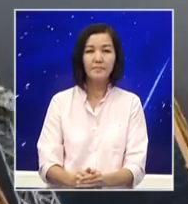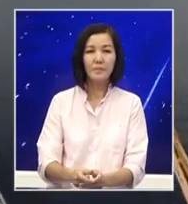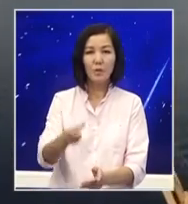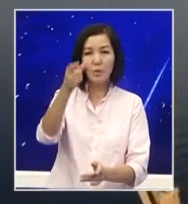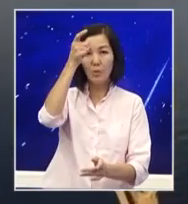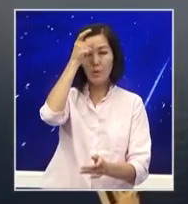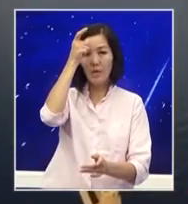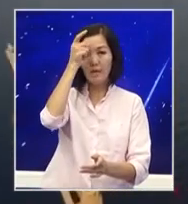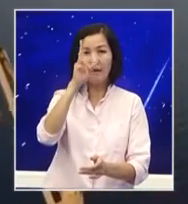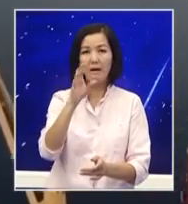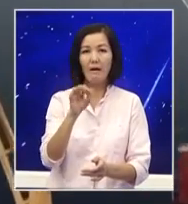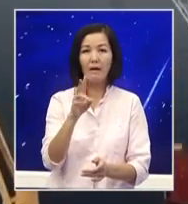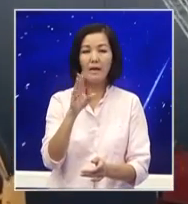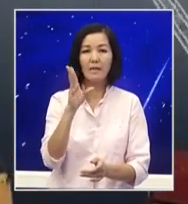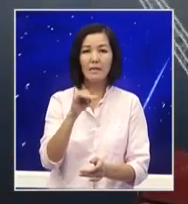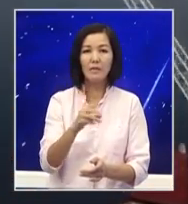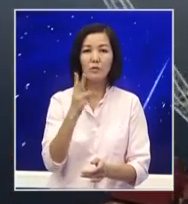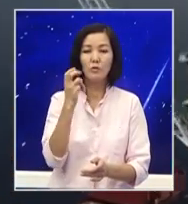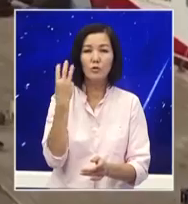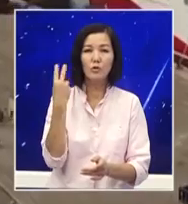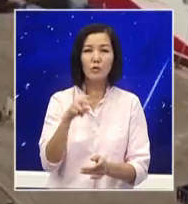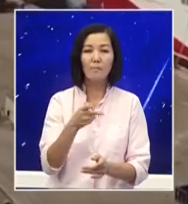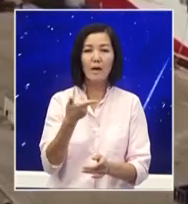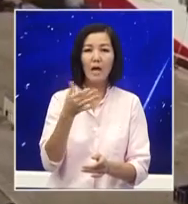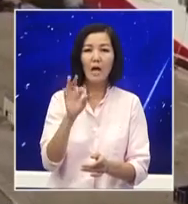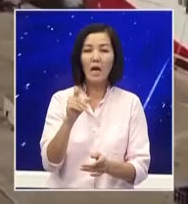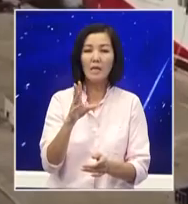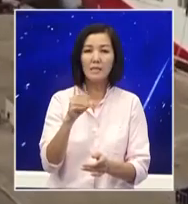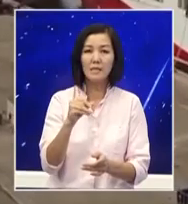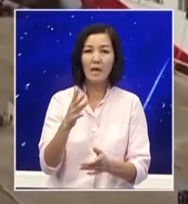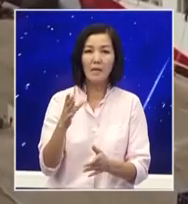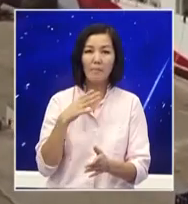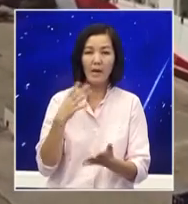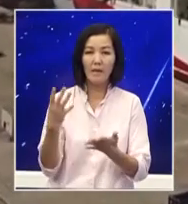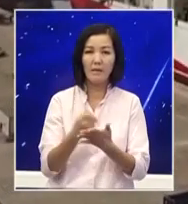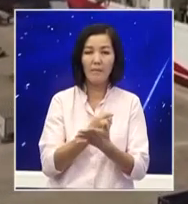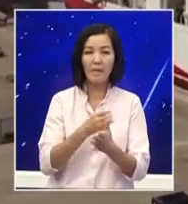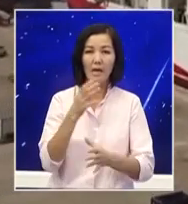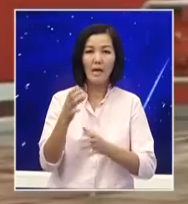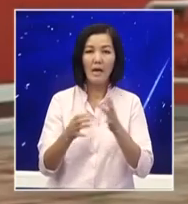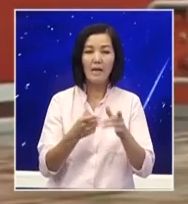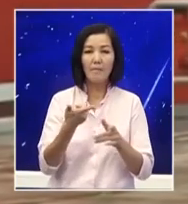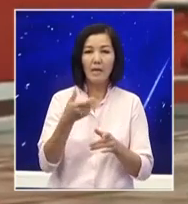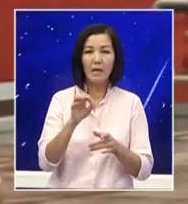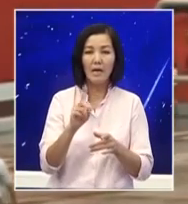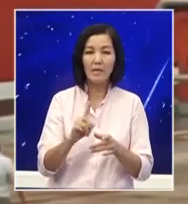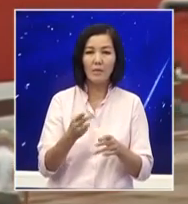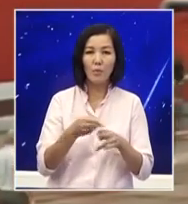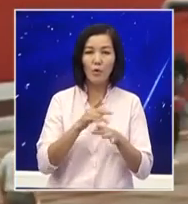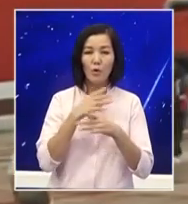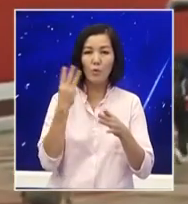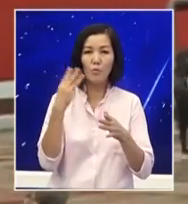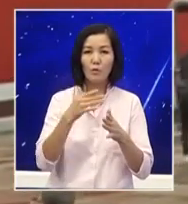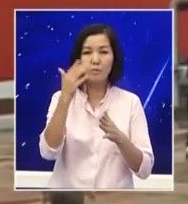Түркия қара теңізден 320 миллиард текше метр болатын газ қорын тапты. Осылайша мемлекет әлемде көгілдір отын қоры көп 35